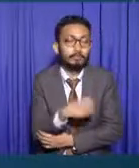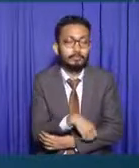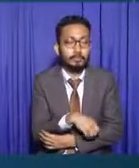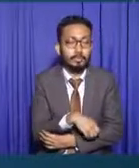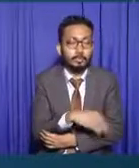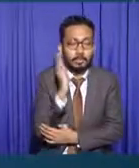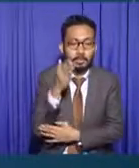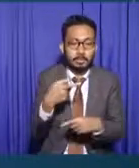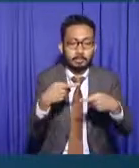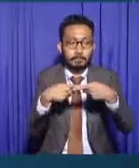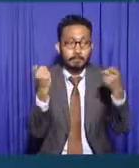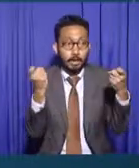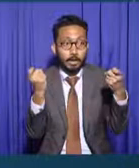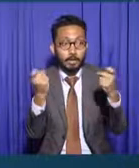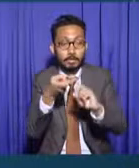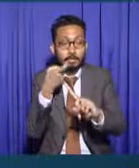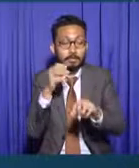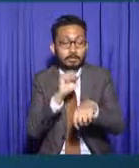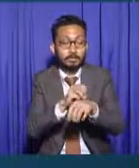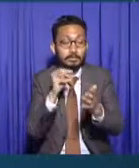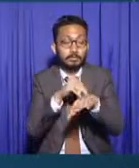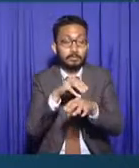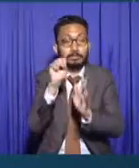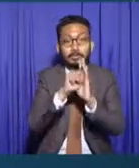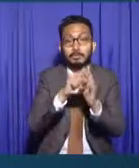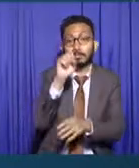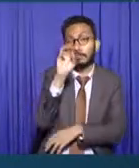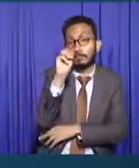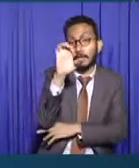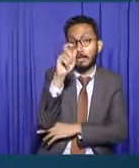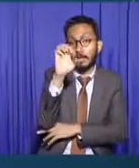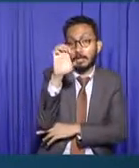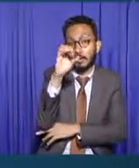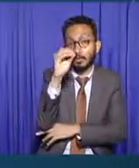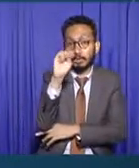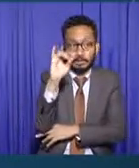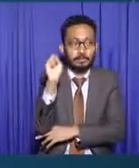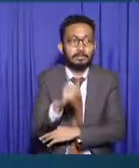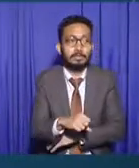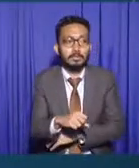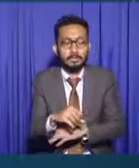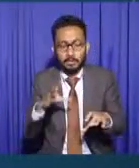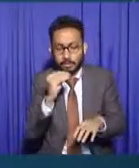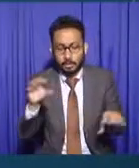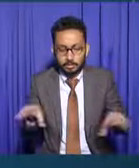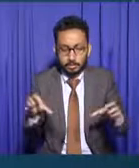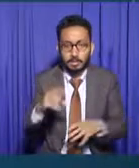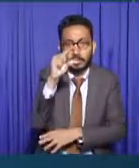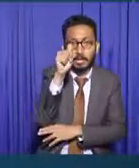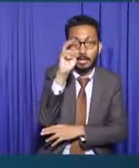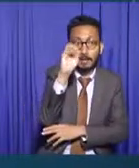semua semiosis dan menghasilkan gamet yang hanya